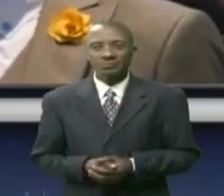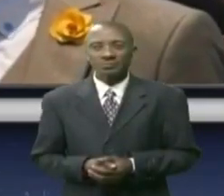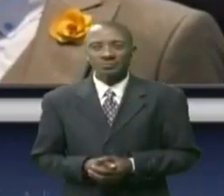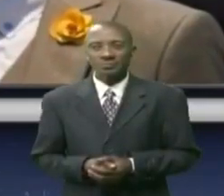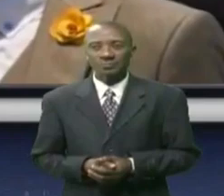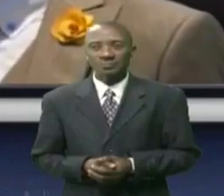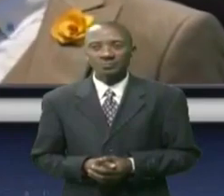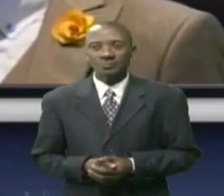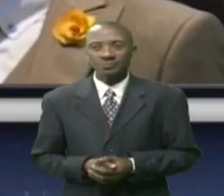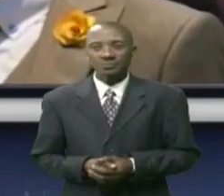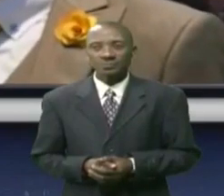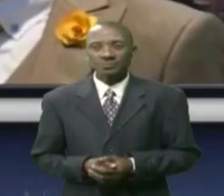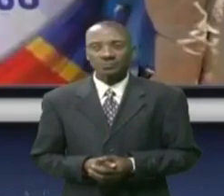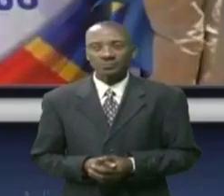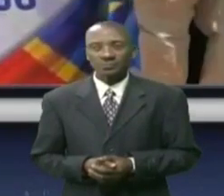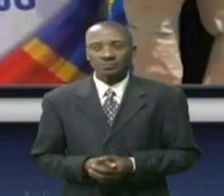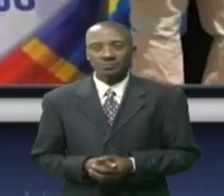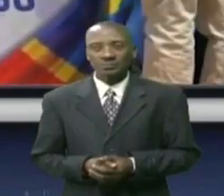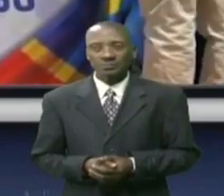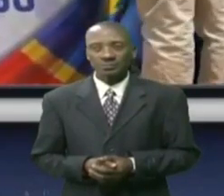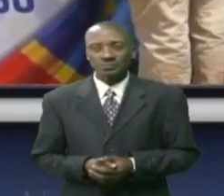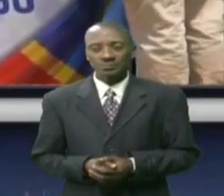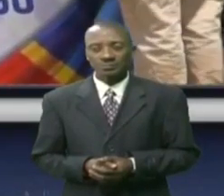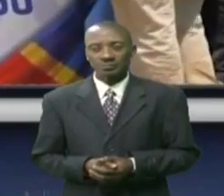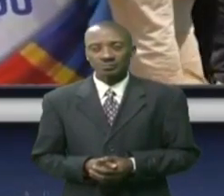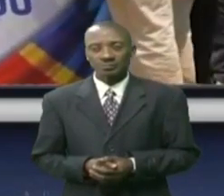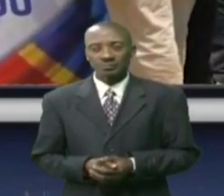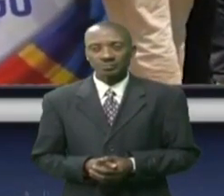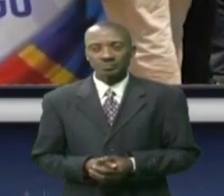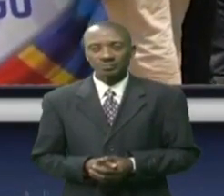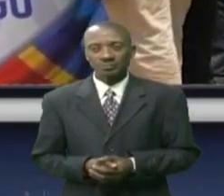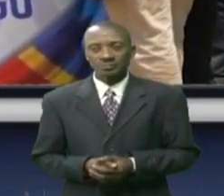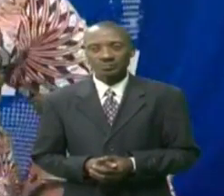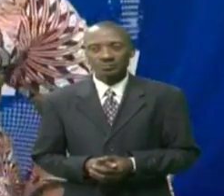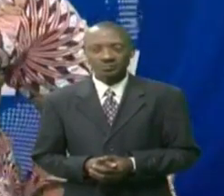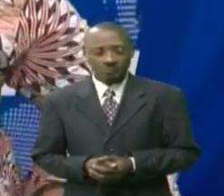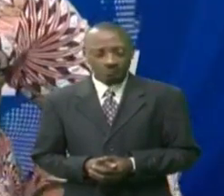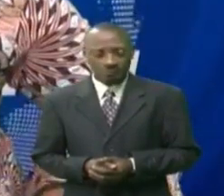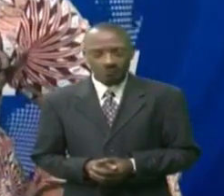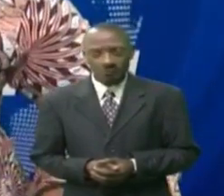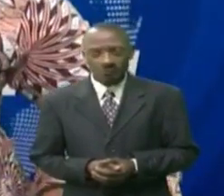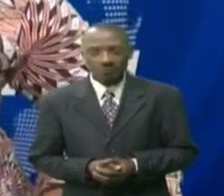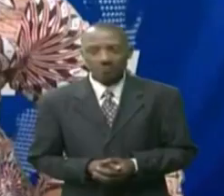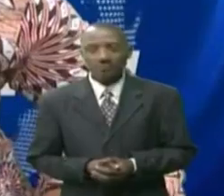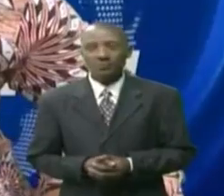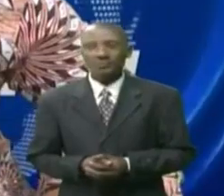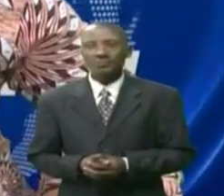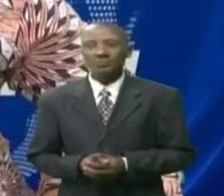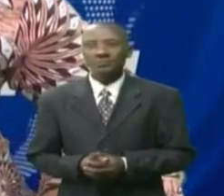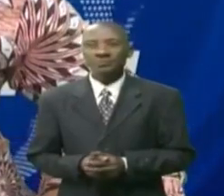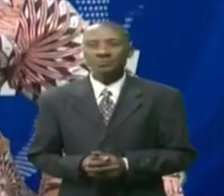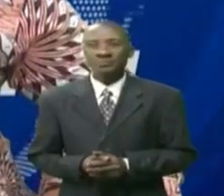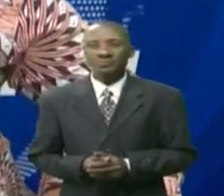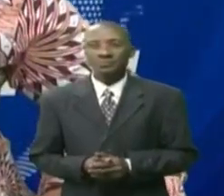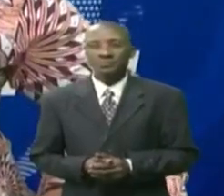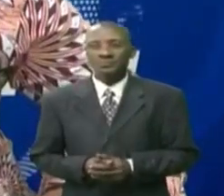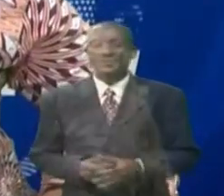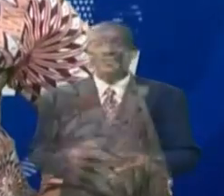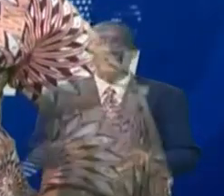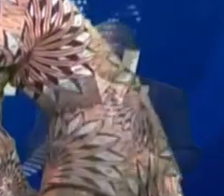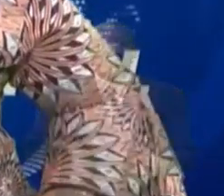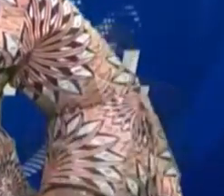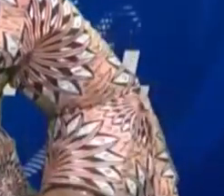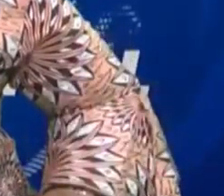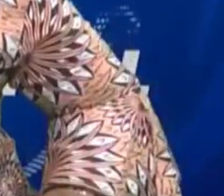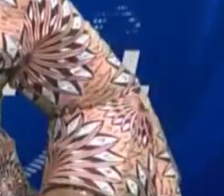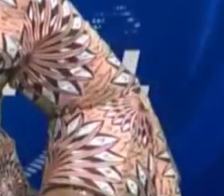Gaëtan Magalano qui est sur place pour les détails. 18 décès infantiles par heure. Les statistiques de la